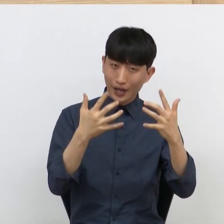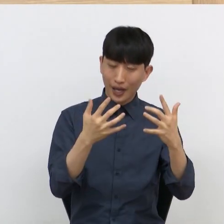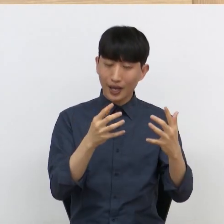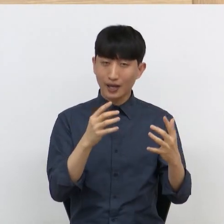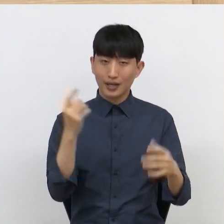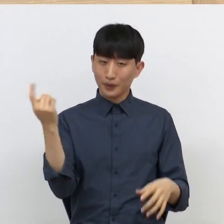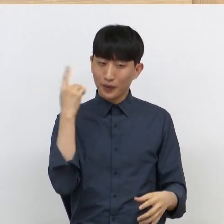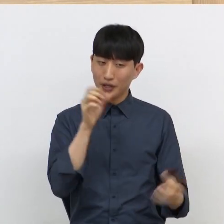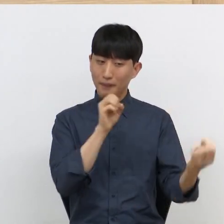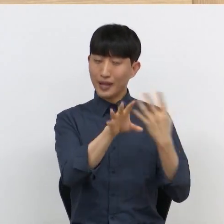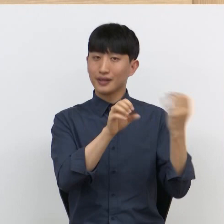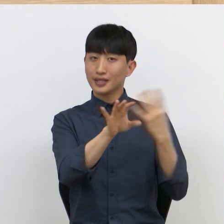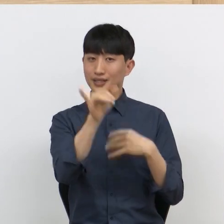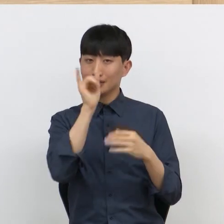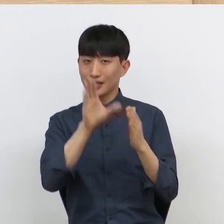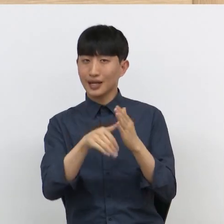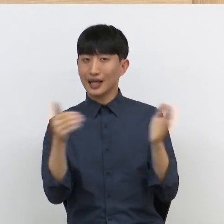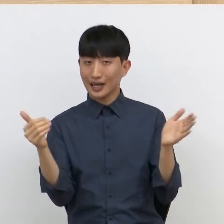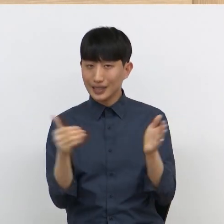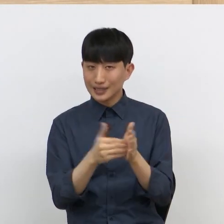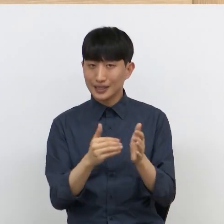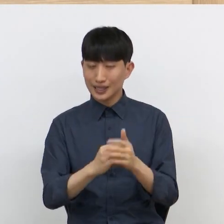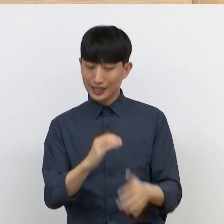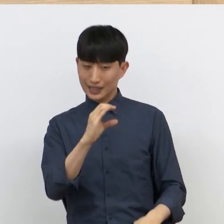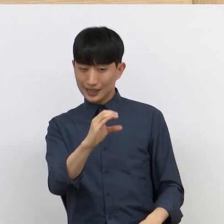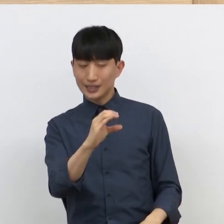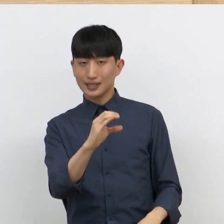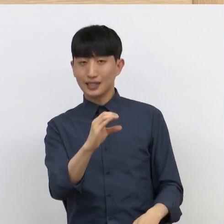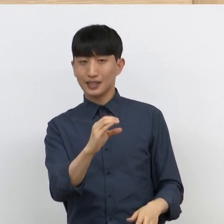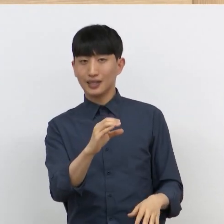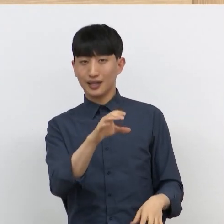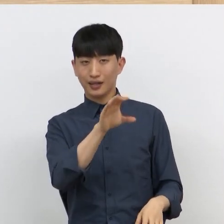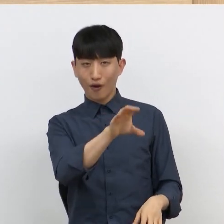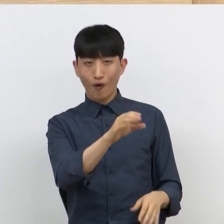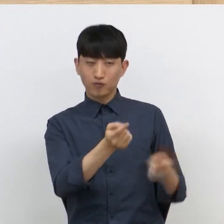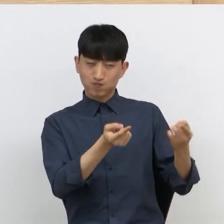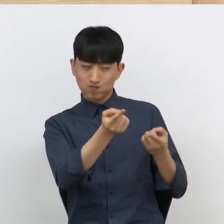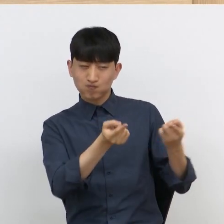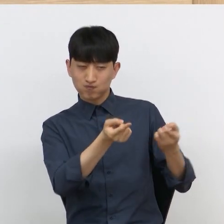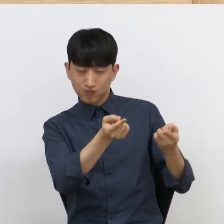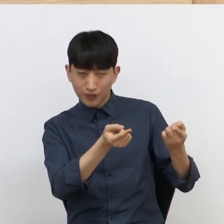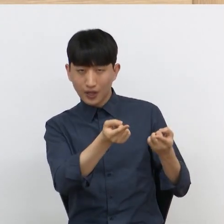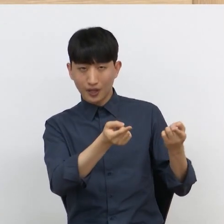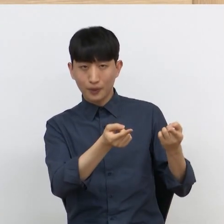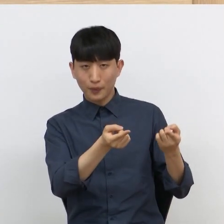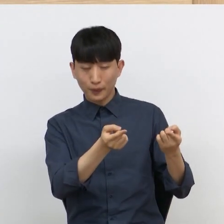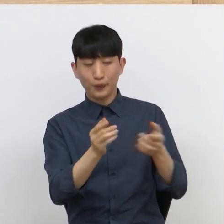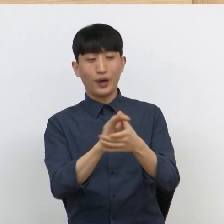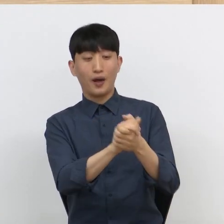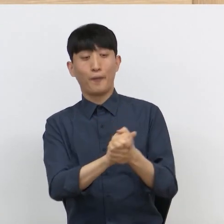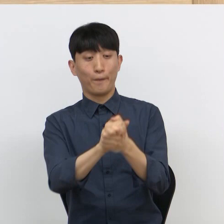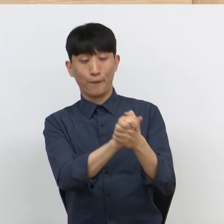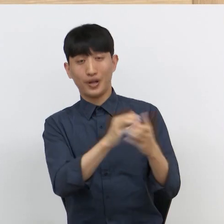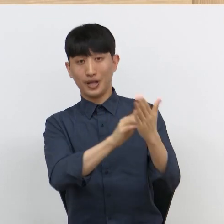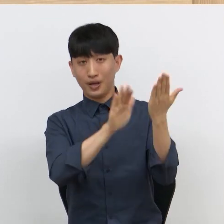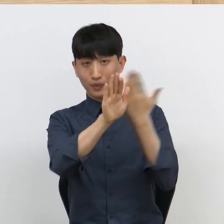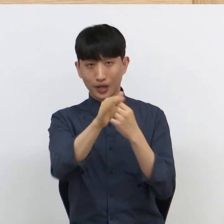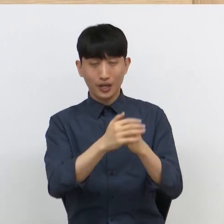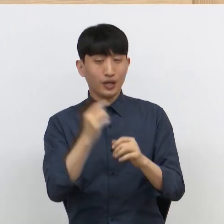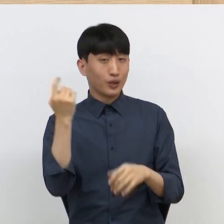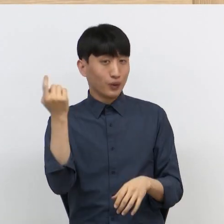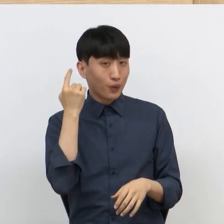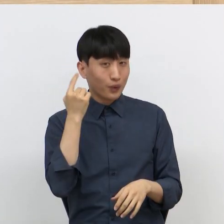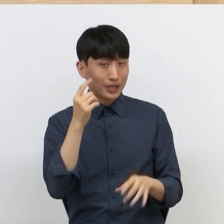반응해 줄 때까지는 C레벨에서 어느 정도 임의로 T레벨을 잡아주고 어느 정도 라포 형성이 돼서 소리 자극에 대한